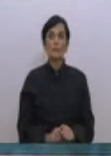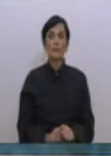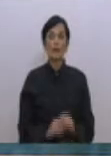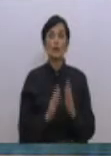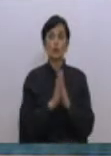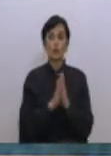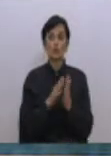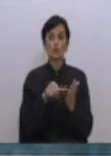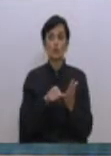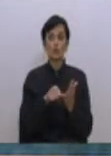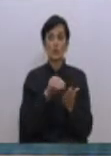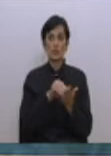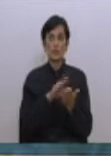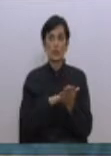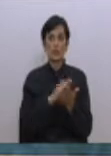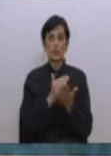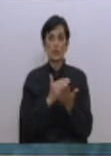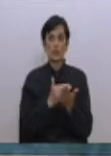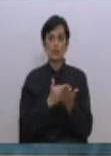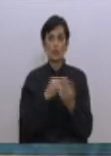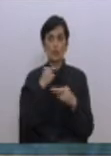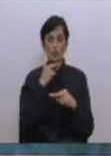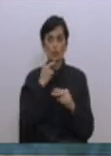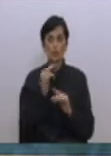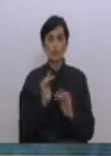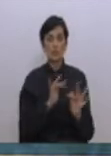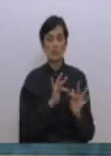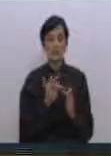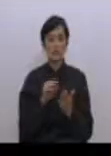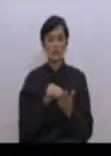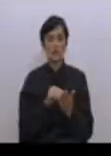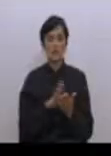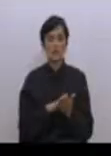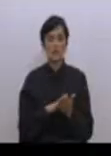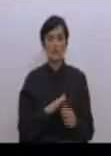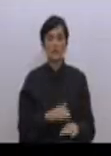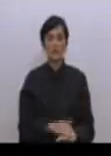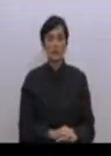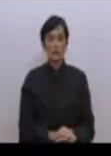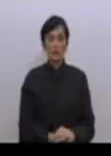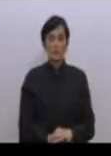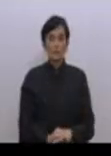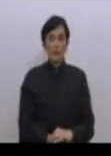Ხო ჩართოთ რეგისტრაციის რეჟიმი. Ყურადღება მიმდინარეობს რეგისტრაციაზე.